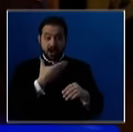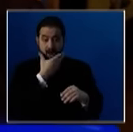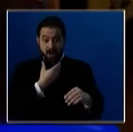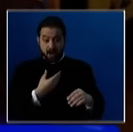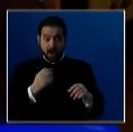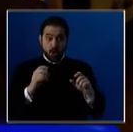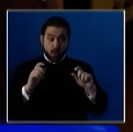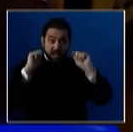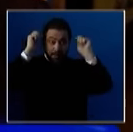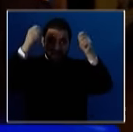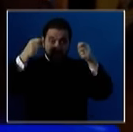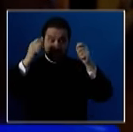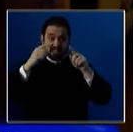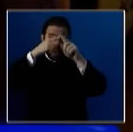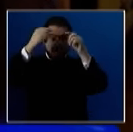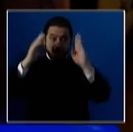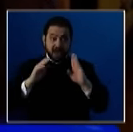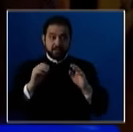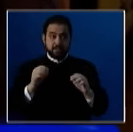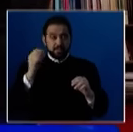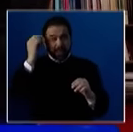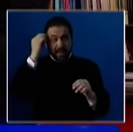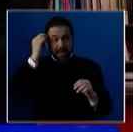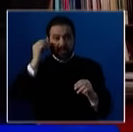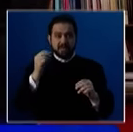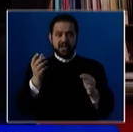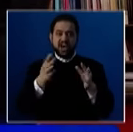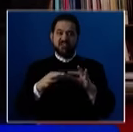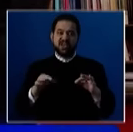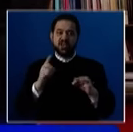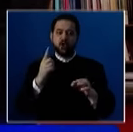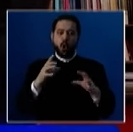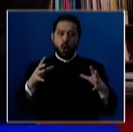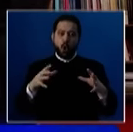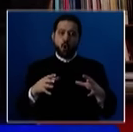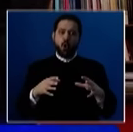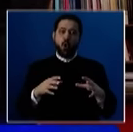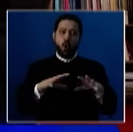seama de lucrul acesta pentru că fiind o